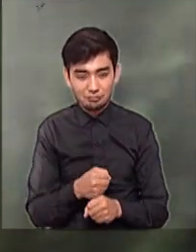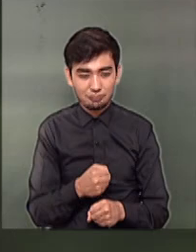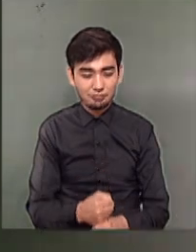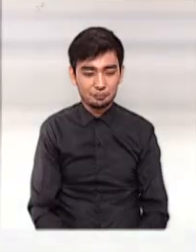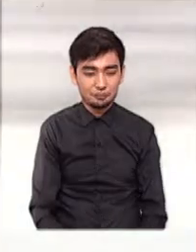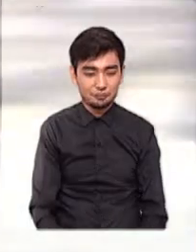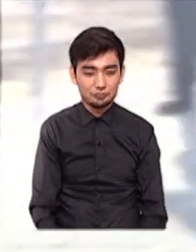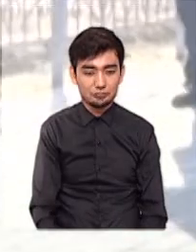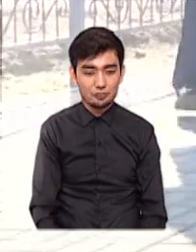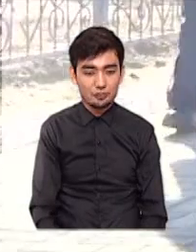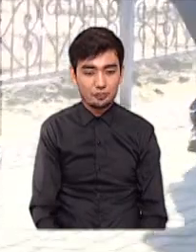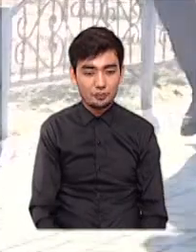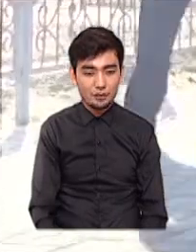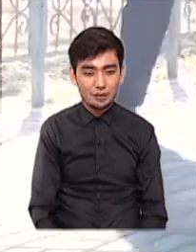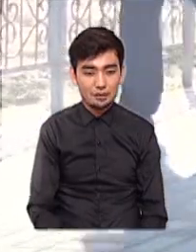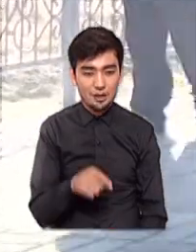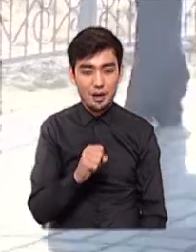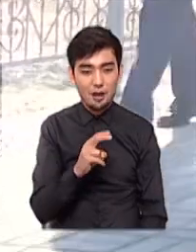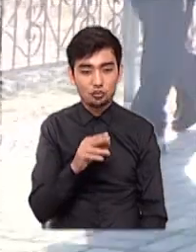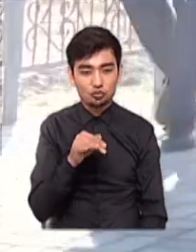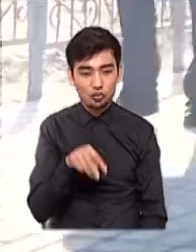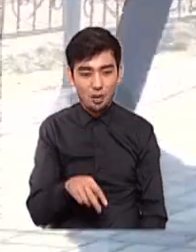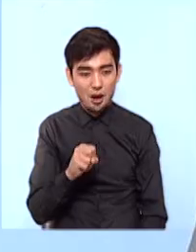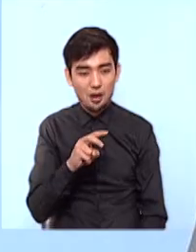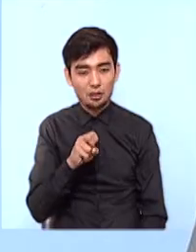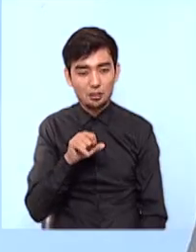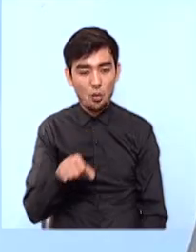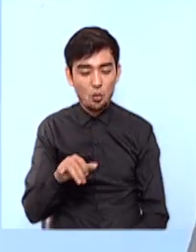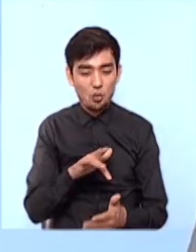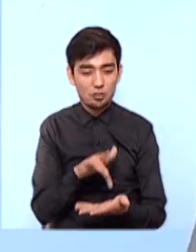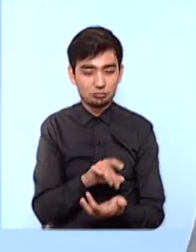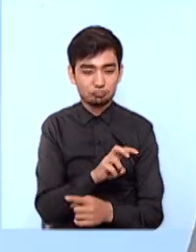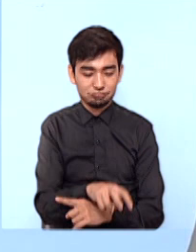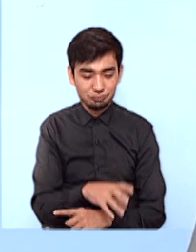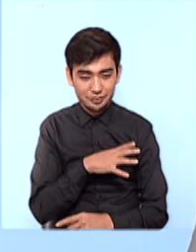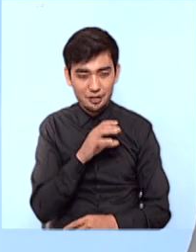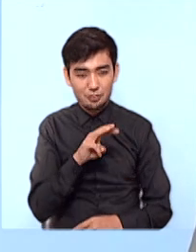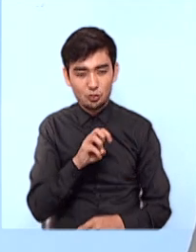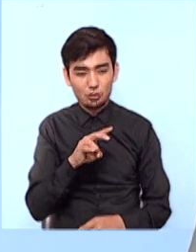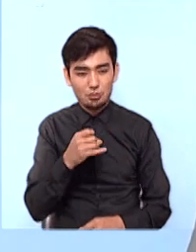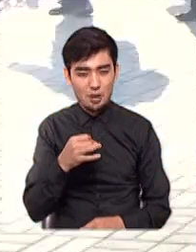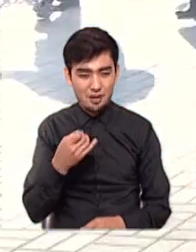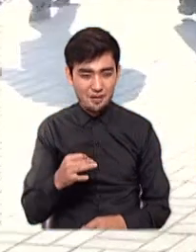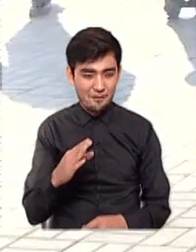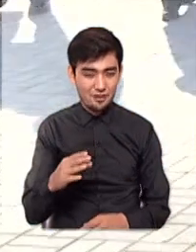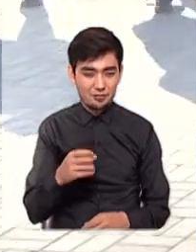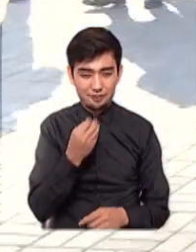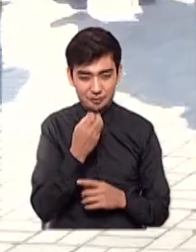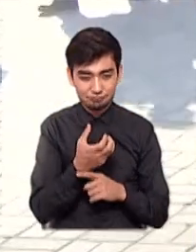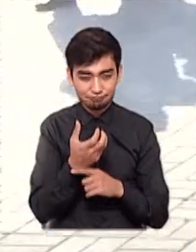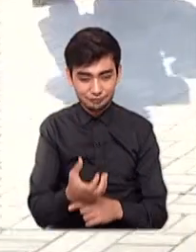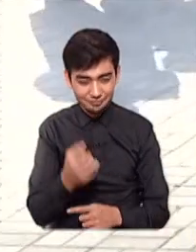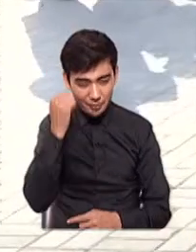жатырмыз. Бұл жолы ақжолдықтар Ақтау қаласына аялдап отыр. Үміткерлер Жалау Мыңбаев монументіне гүл шоқтарын қойып, әрі